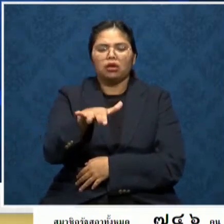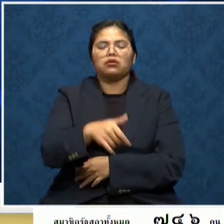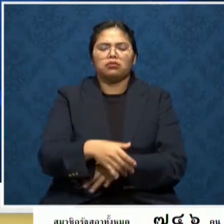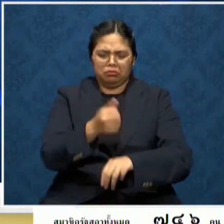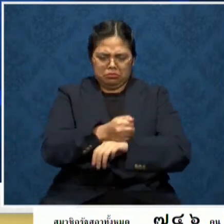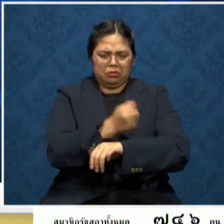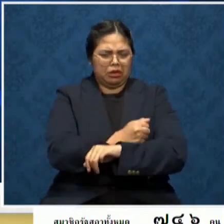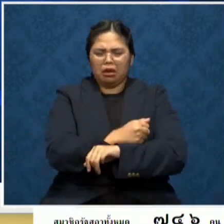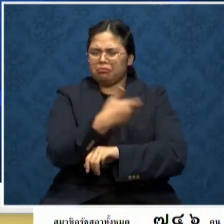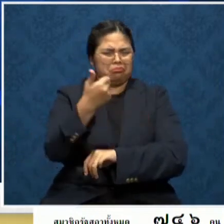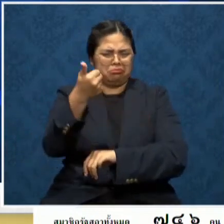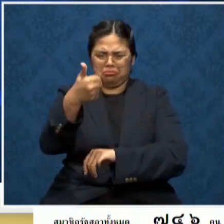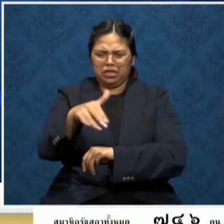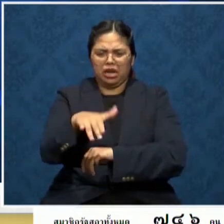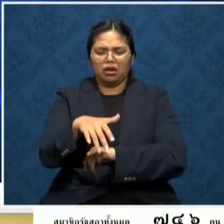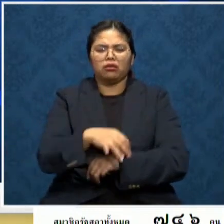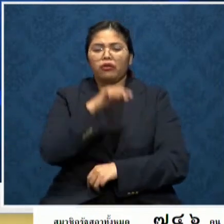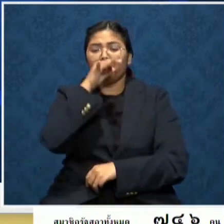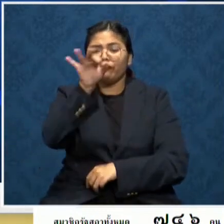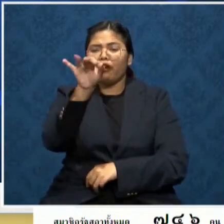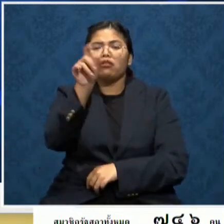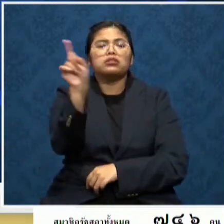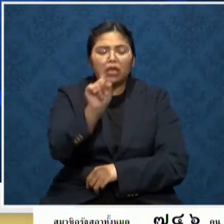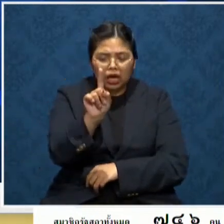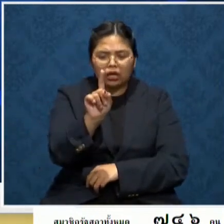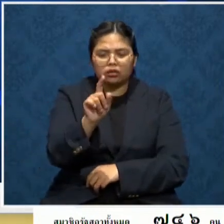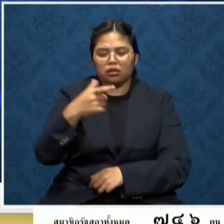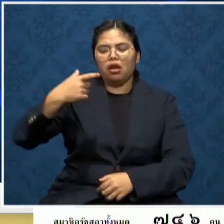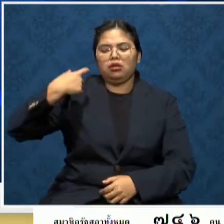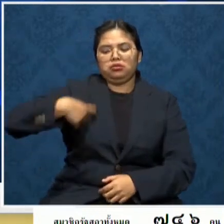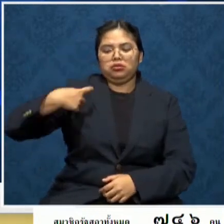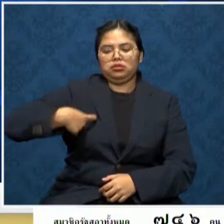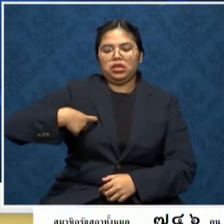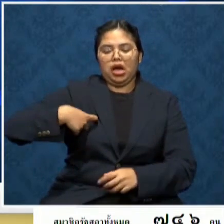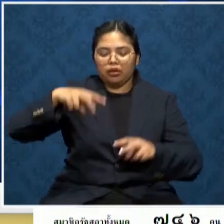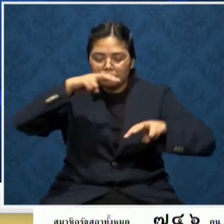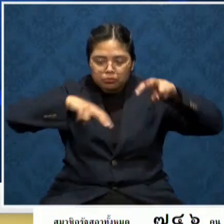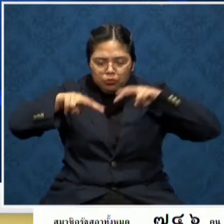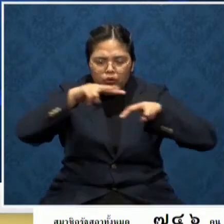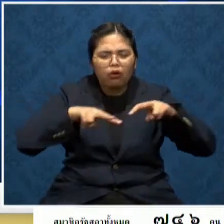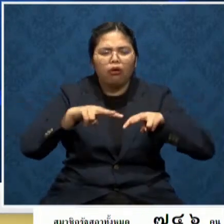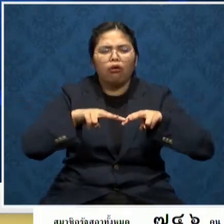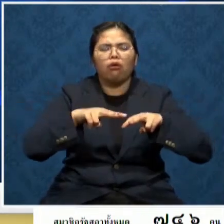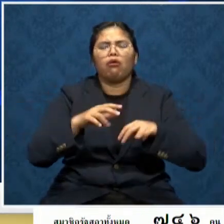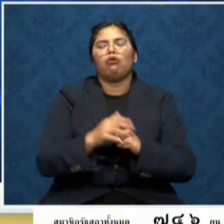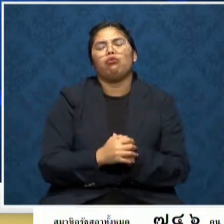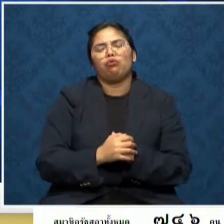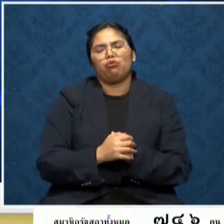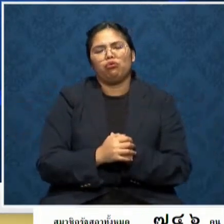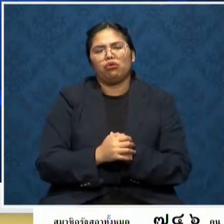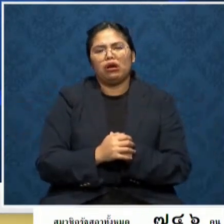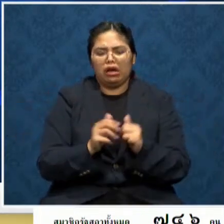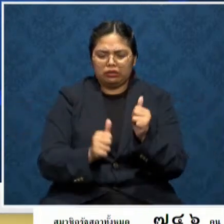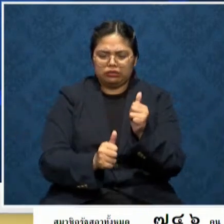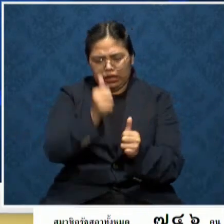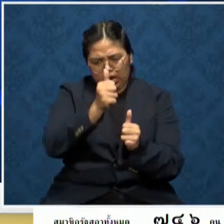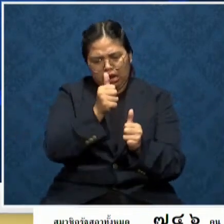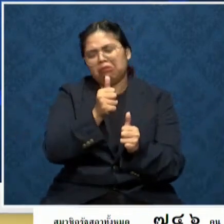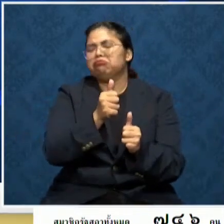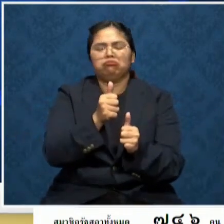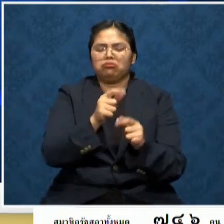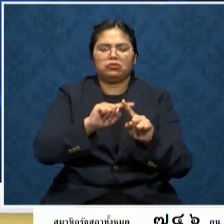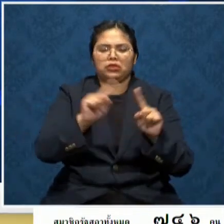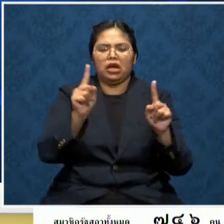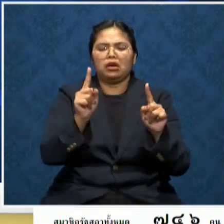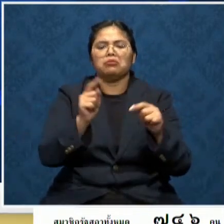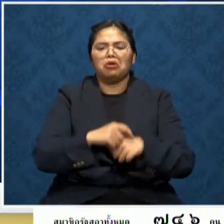้นะครับต้องฟองได้แค่สารปกครองเท่านั้นซึง โอกาสชนะ ยอมตำกว่าครัเพระวาสาร ปกครอม ไม